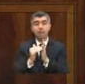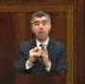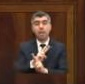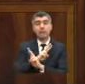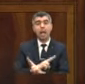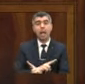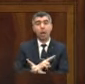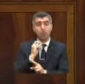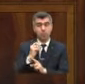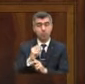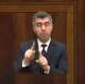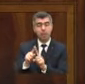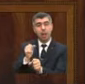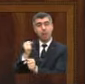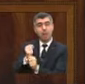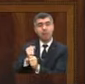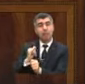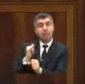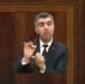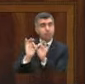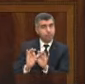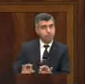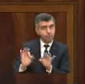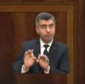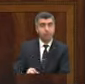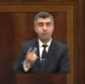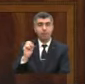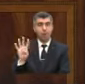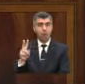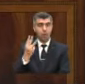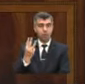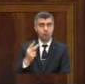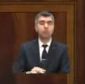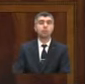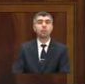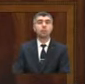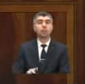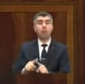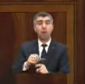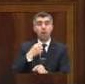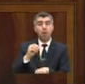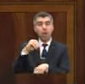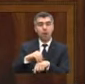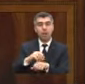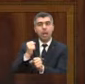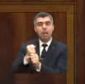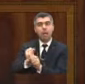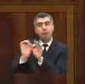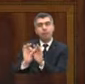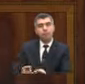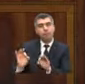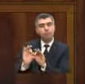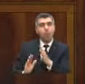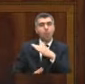الذين يمارسون عملاً 2024، تعميم الاستفادة من التأمين على التعويض على فقدان الشغل